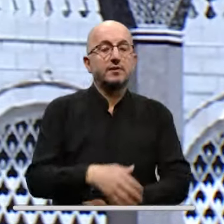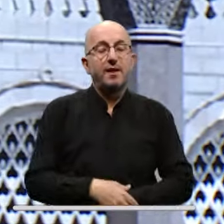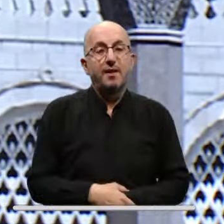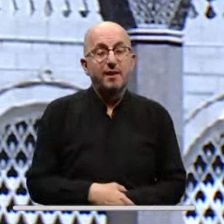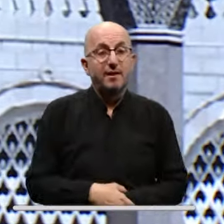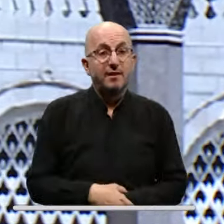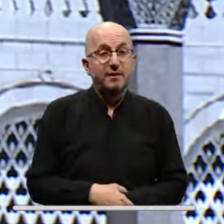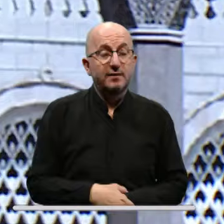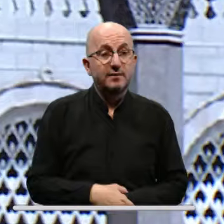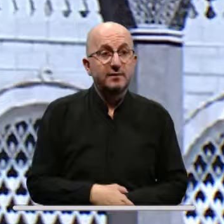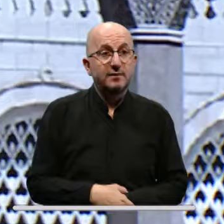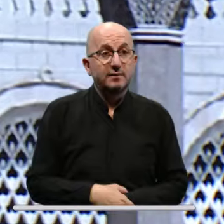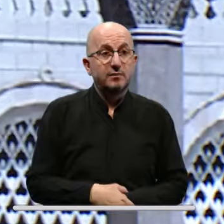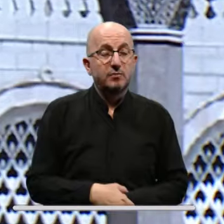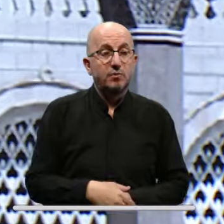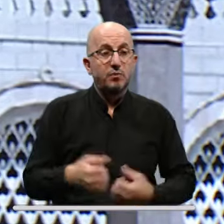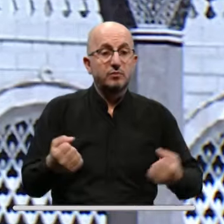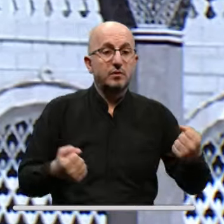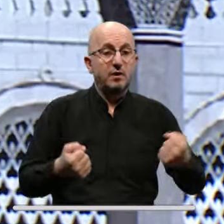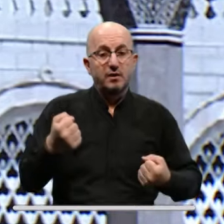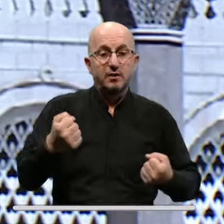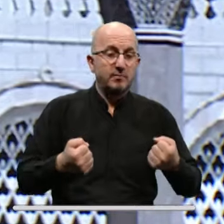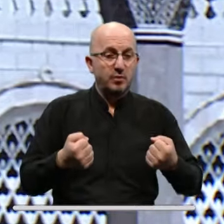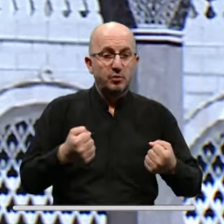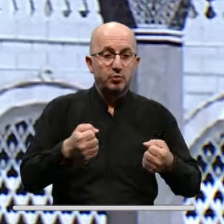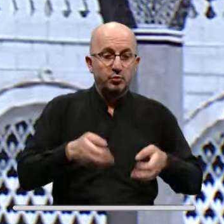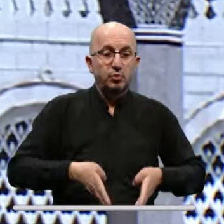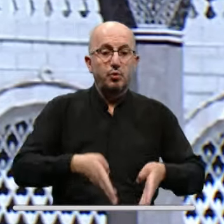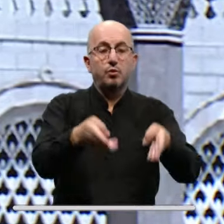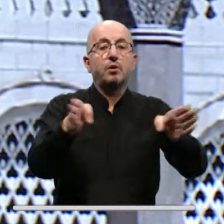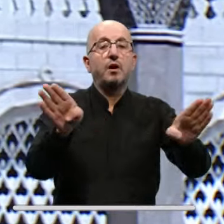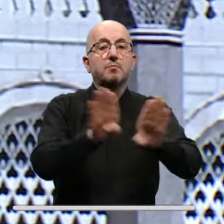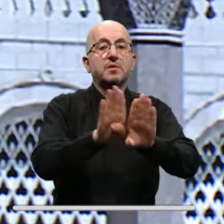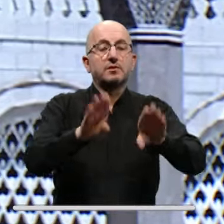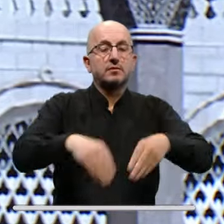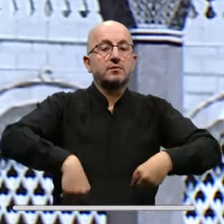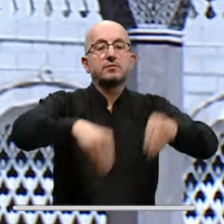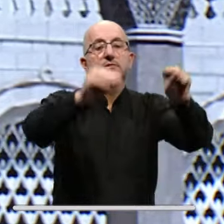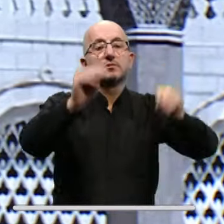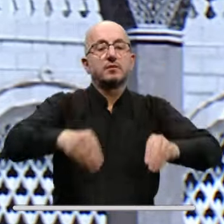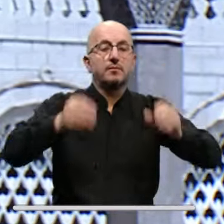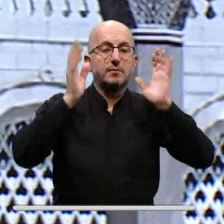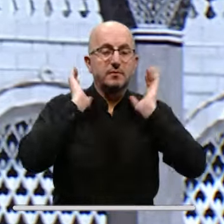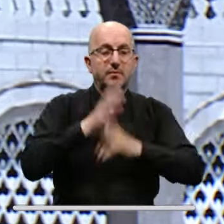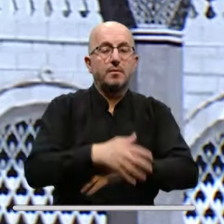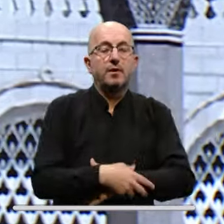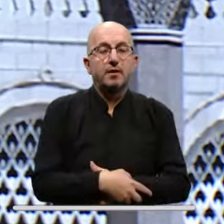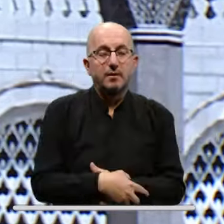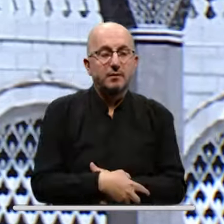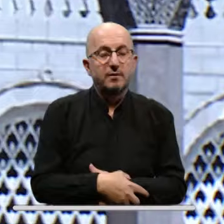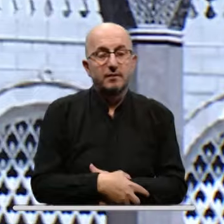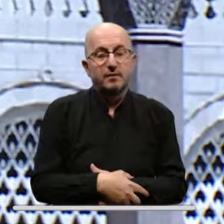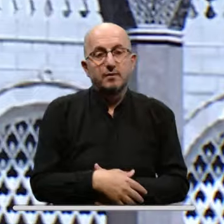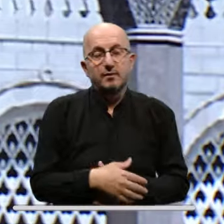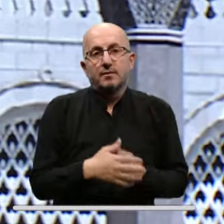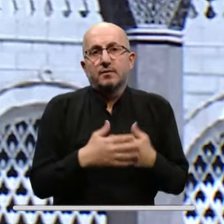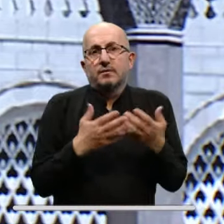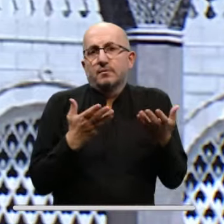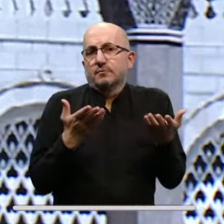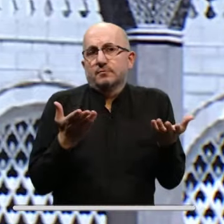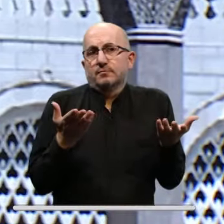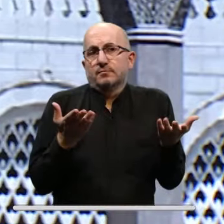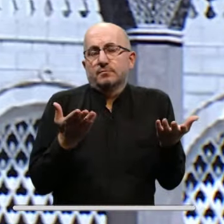hele şu otobanda trafiği aksatacak tarzda oraya seccade serip, yani eğer bir şey